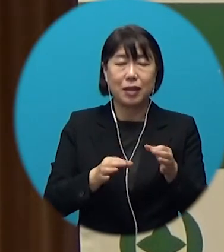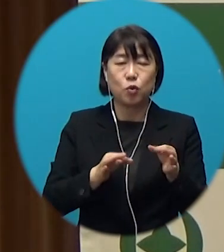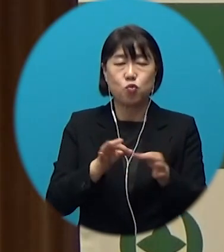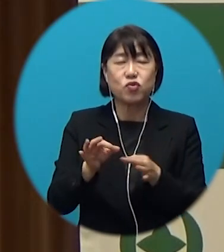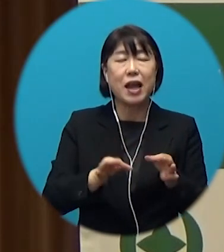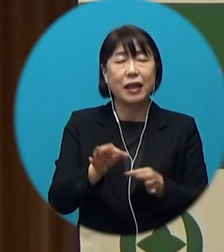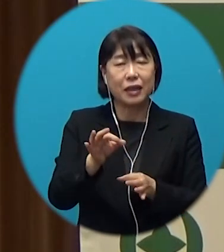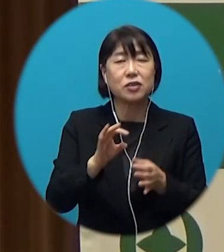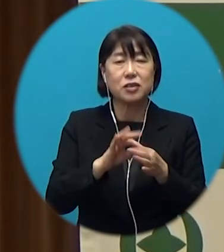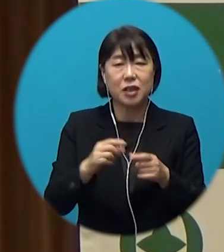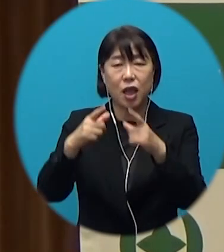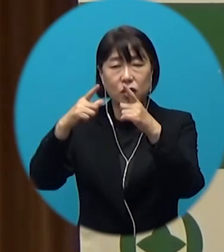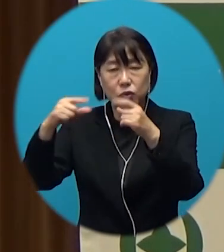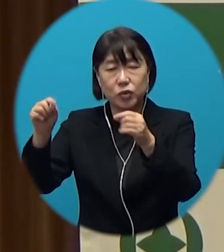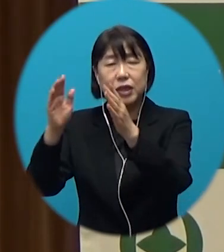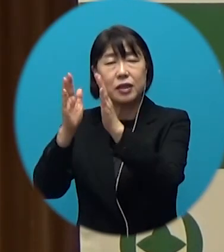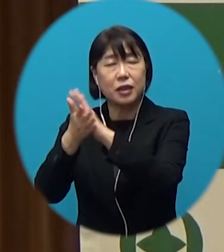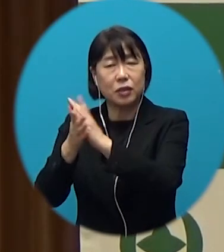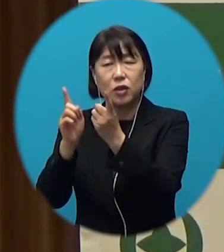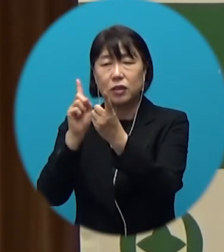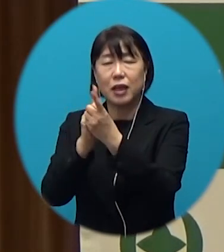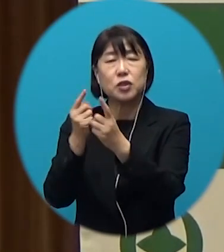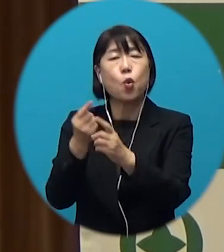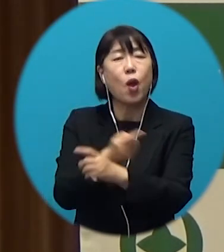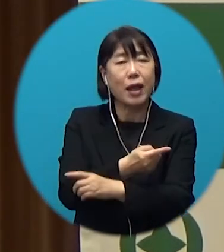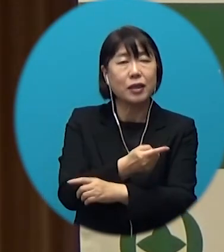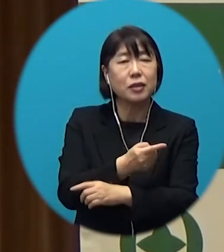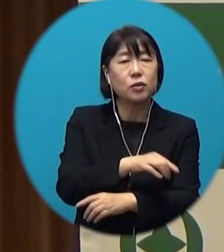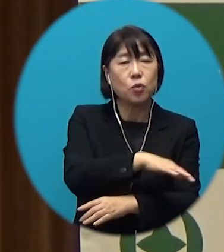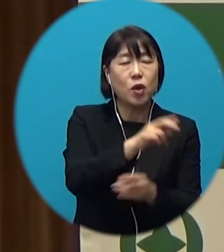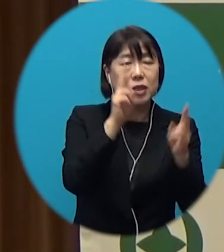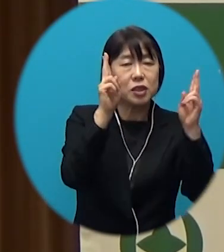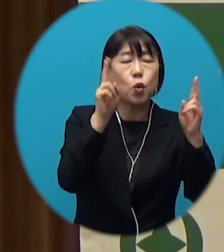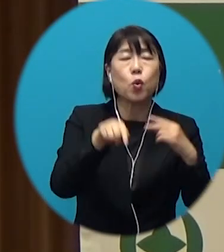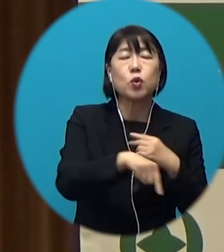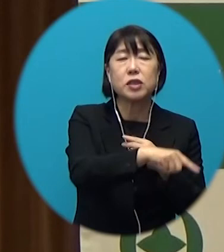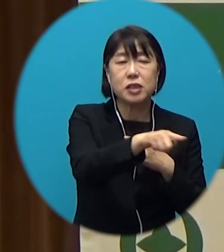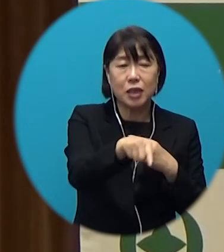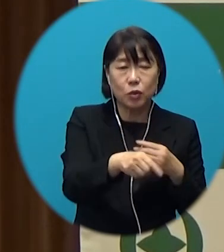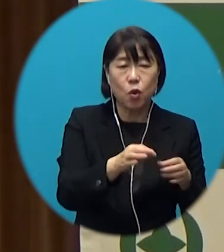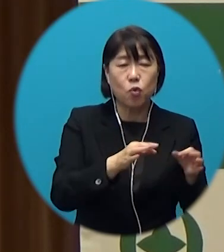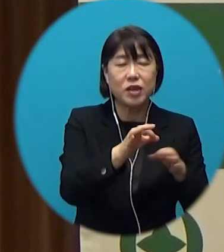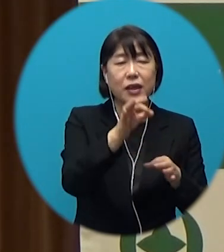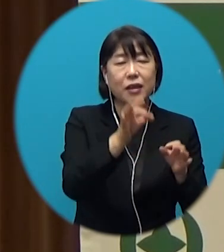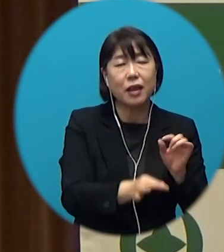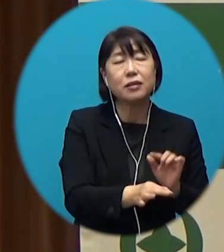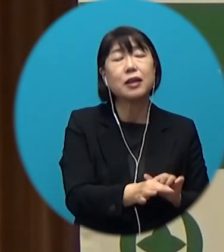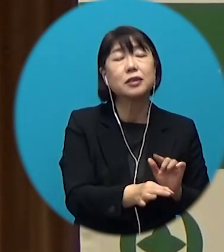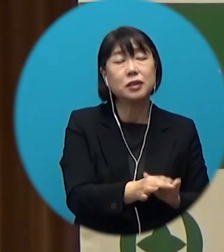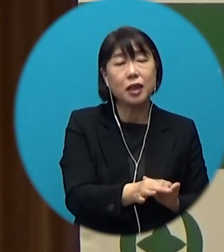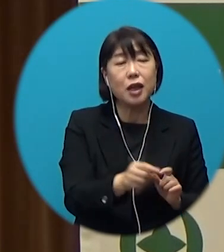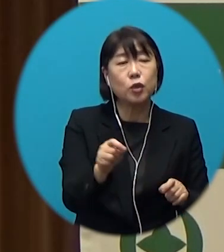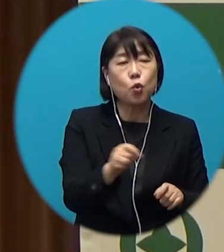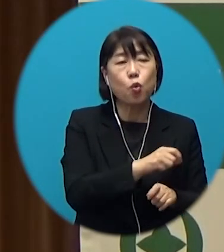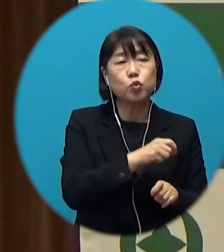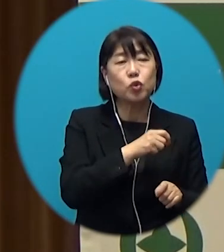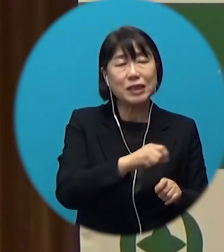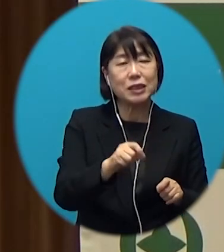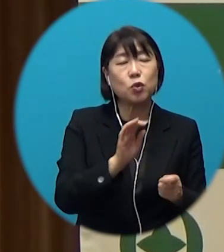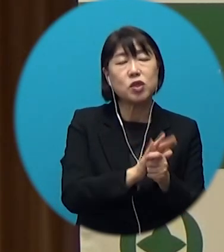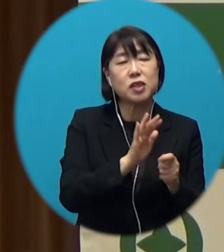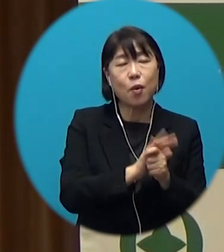の、国県の対象にならない事業者の方の売上減に対しての独自の支援策を盛り込んでお